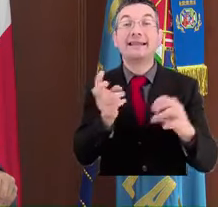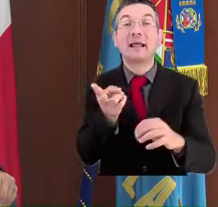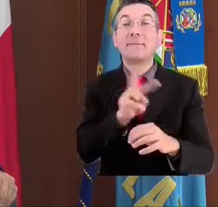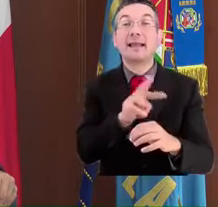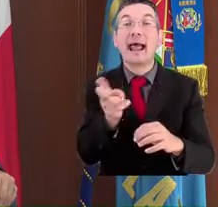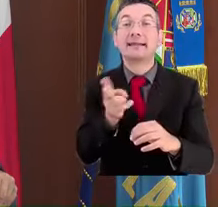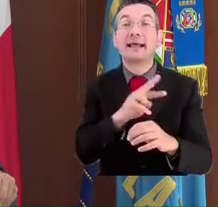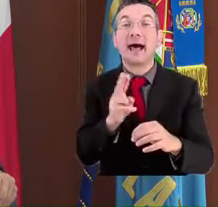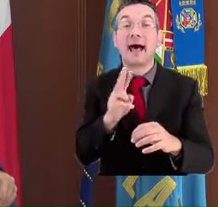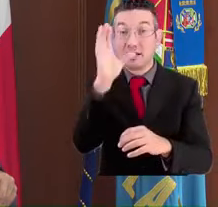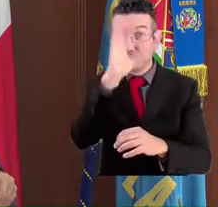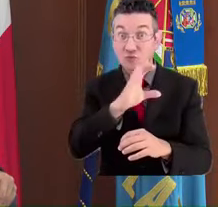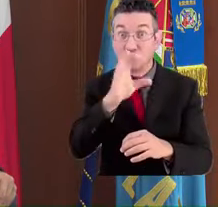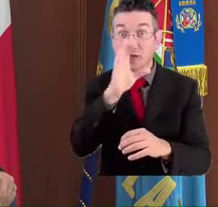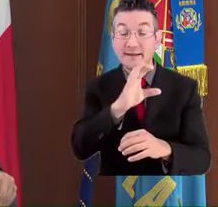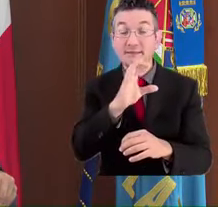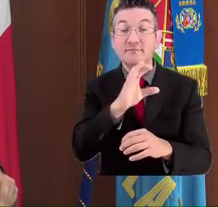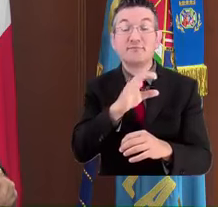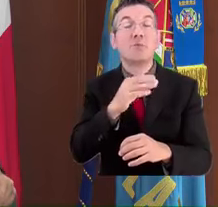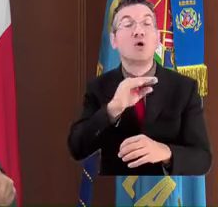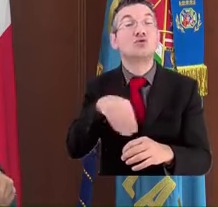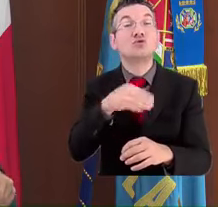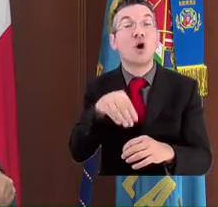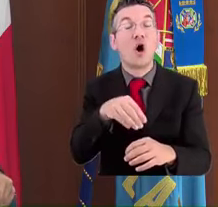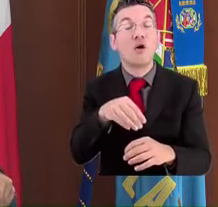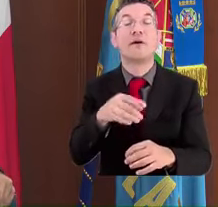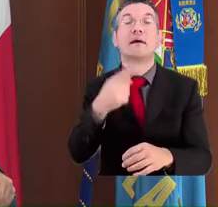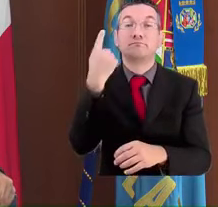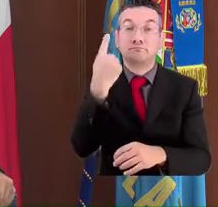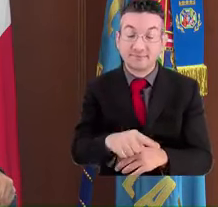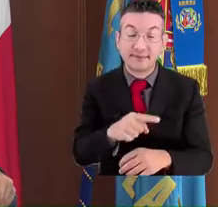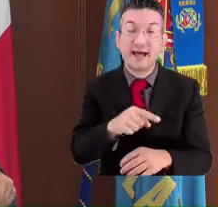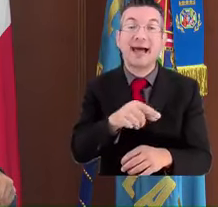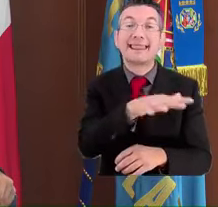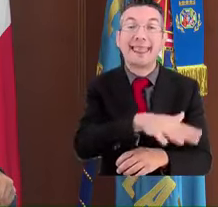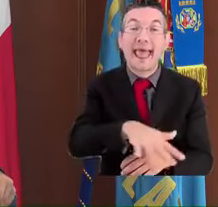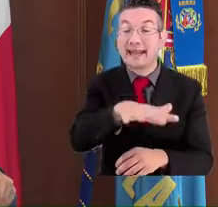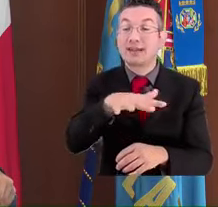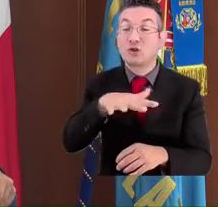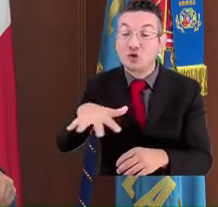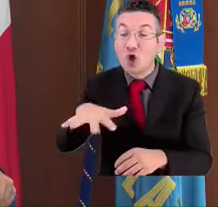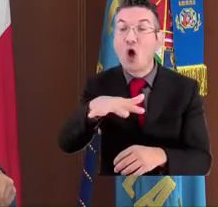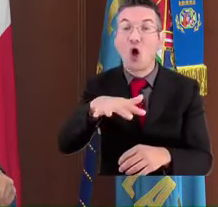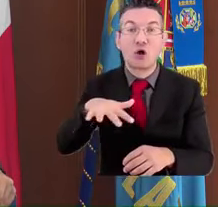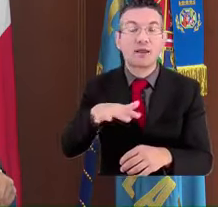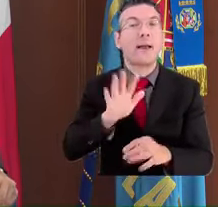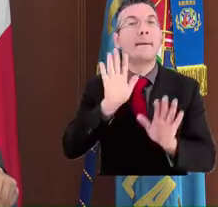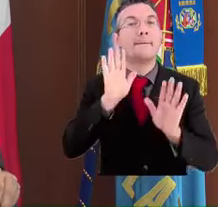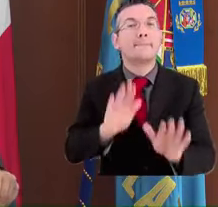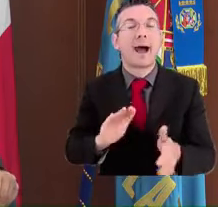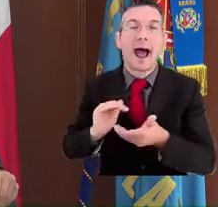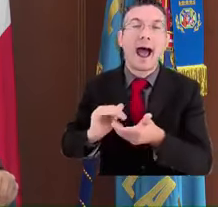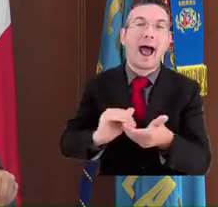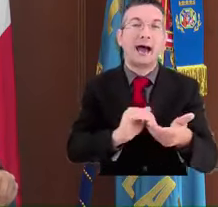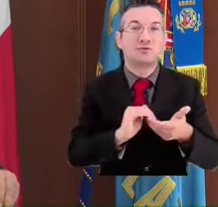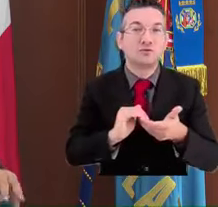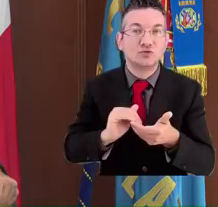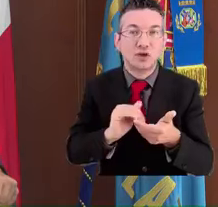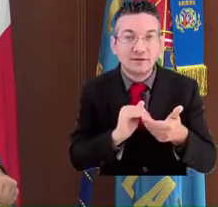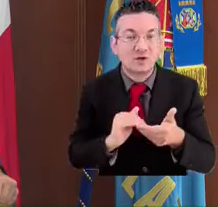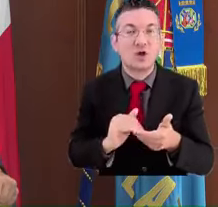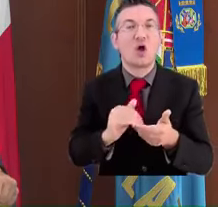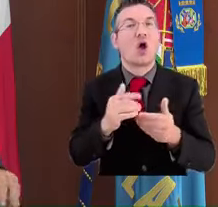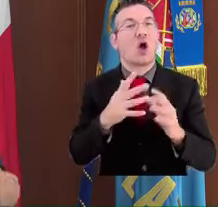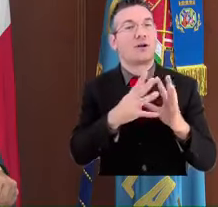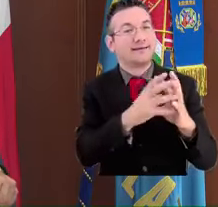farà nei territori e questo è molto significativo ma si farà con la condivisione con tutte le associazioni datoriali che in questo caso